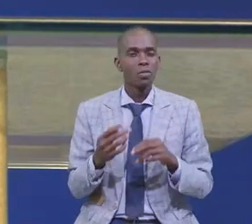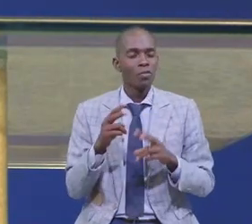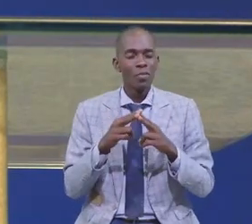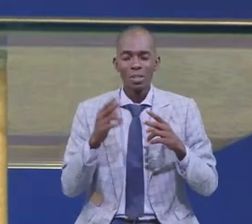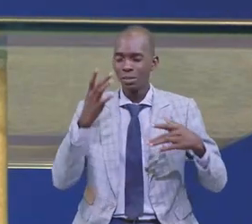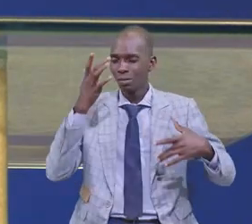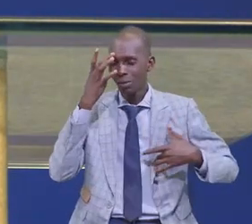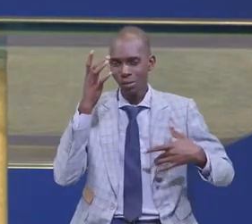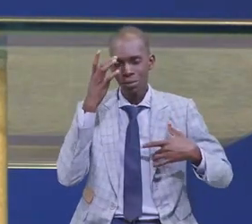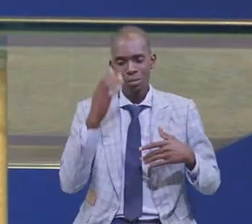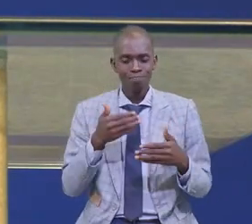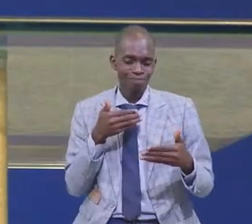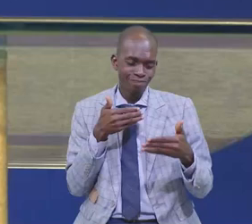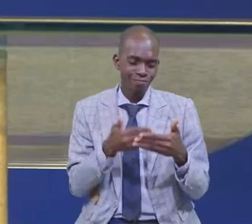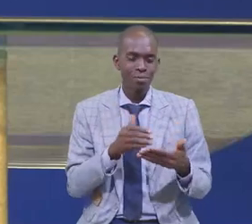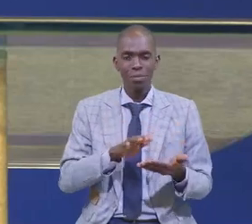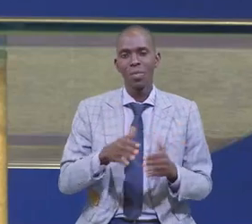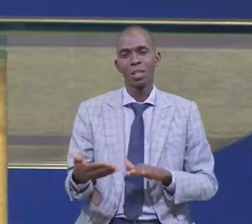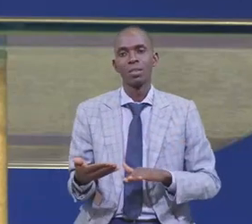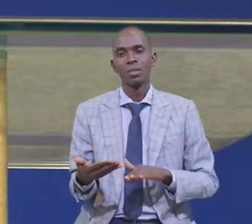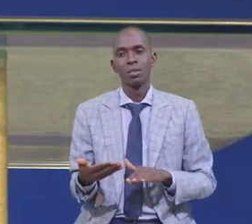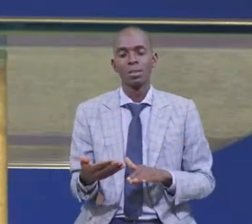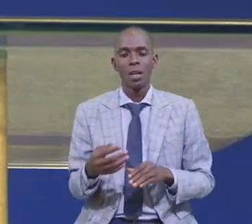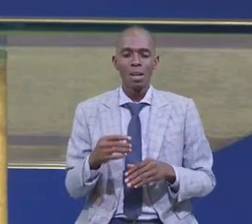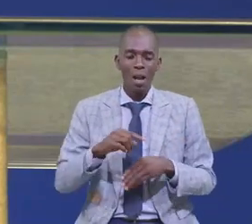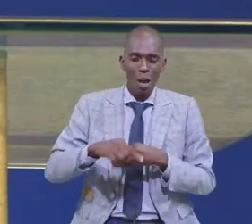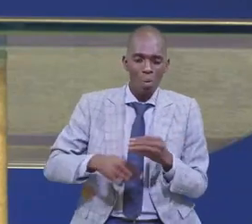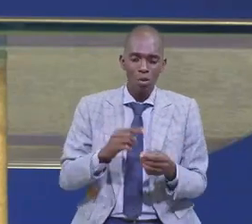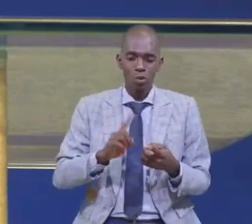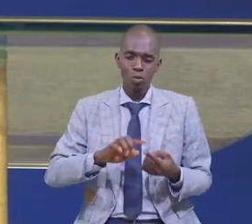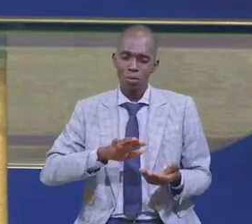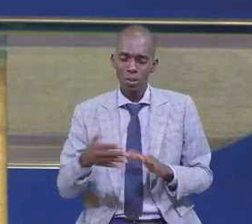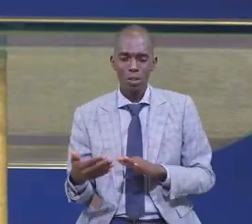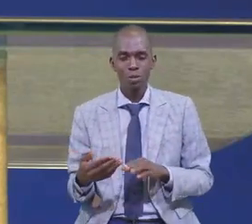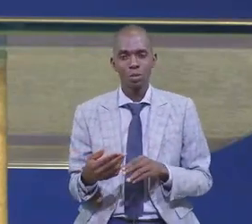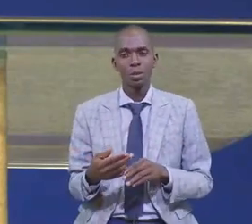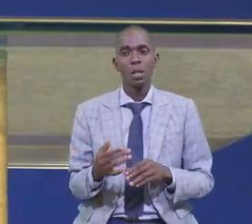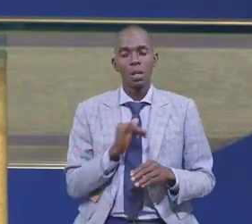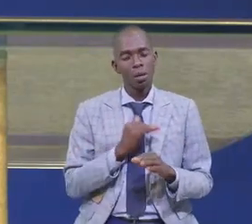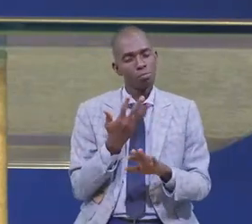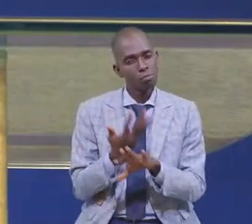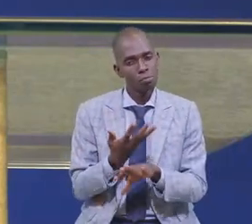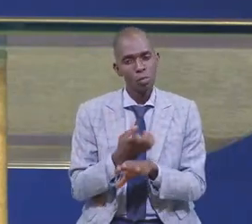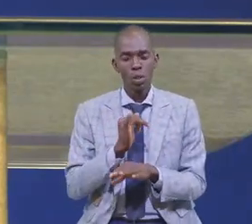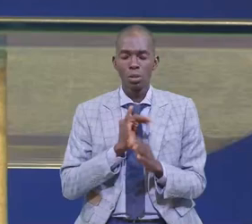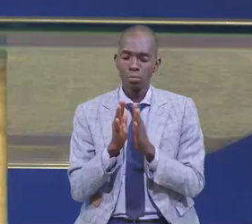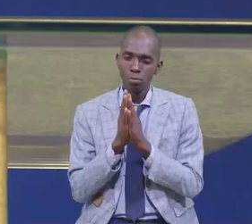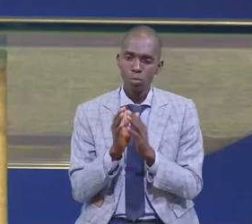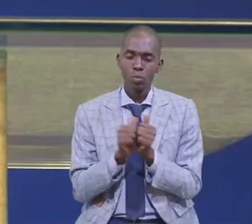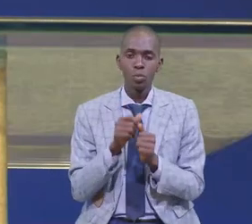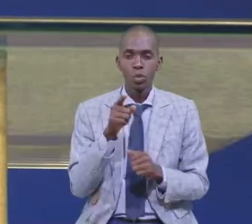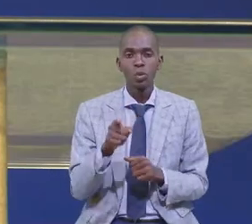point de mourir. » Très malade, proche de la mort, sur le point de mourir. Viens, je